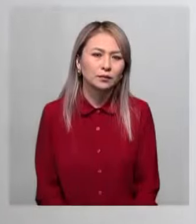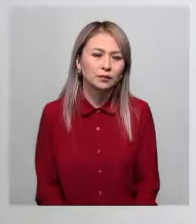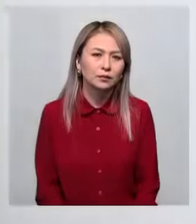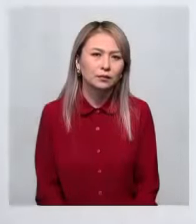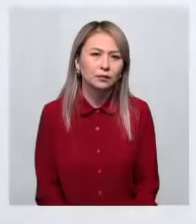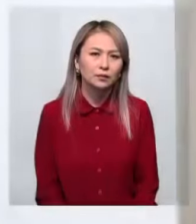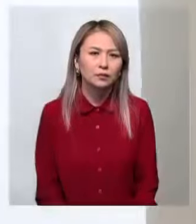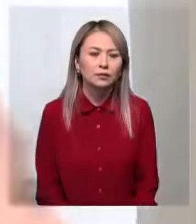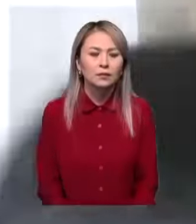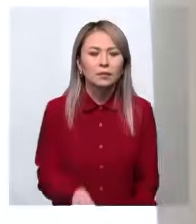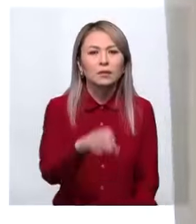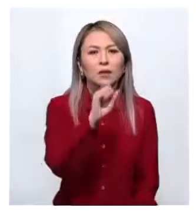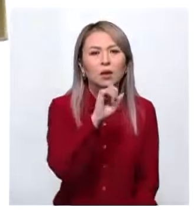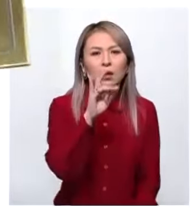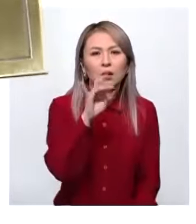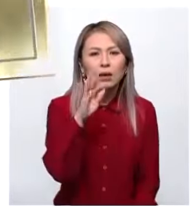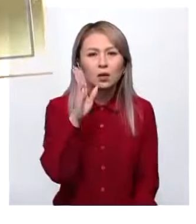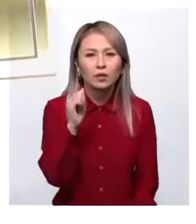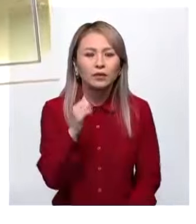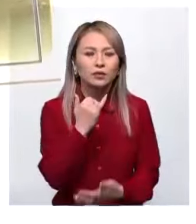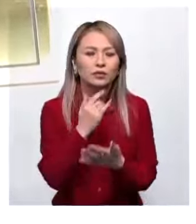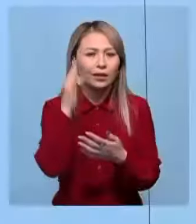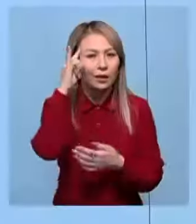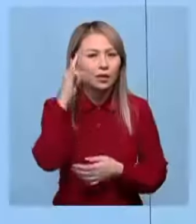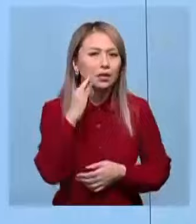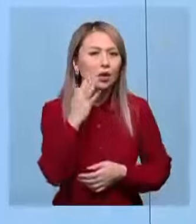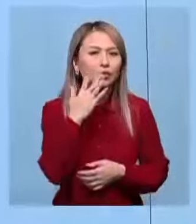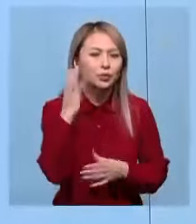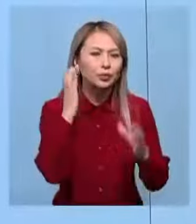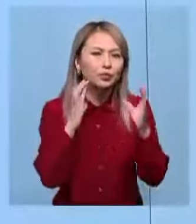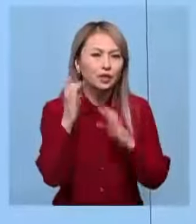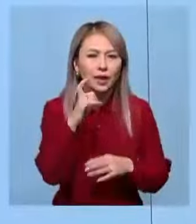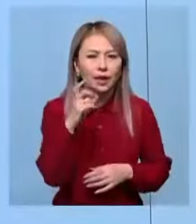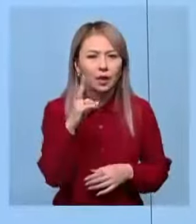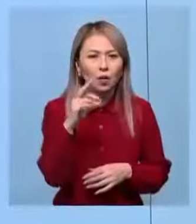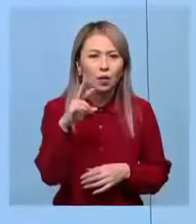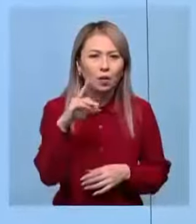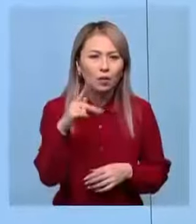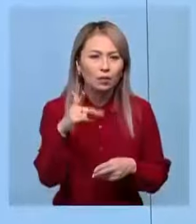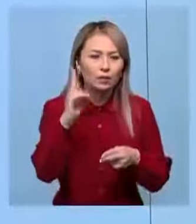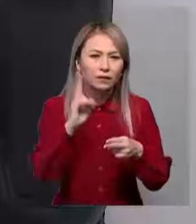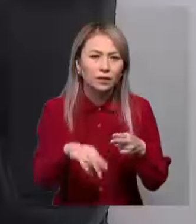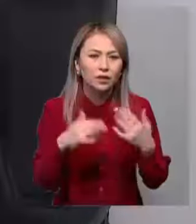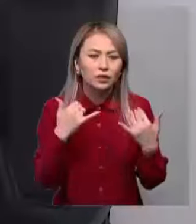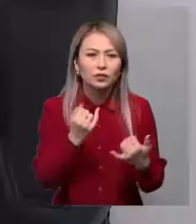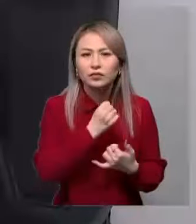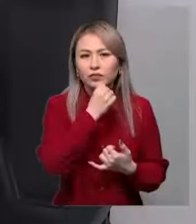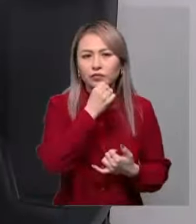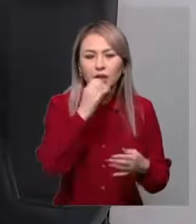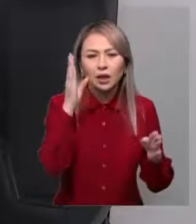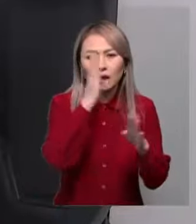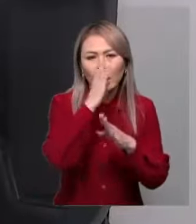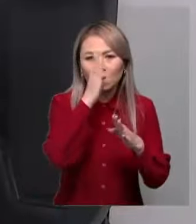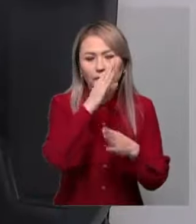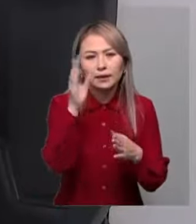Айдана Оралханова жуырда ғана Әл-Фараби атындағы Қазақ ұлттық университетін эколог мамандығы бойынша тәмамдаған. Қазір бойжеткен экология және